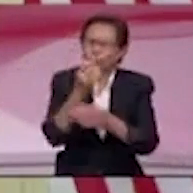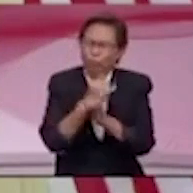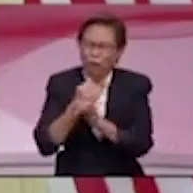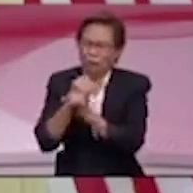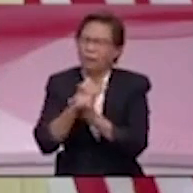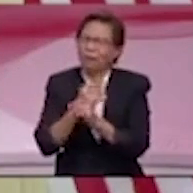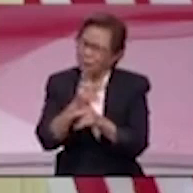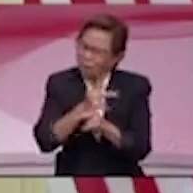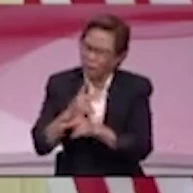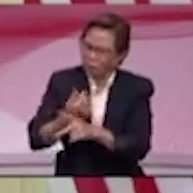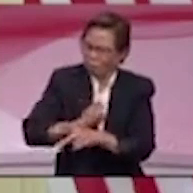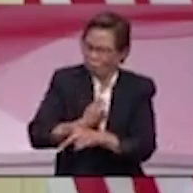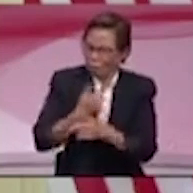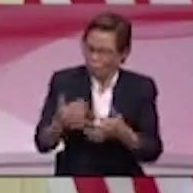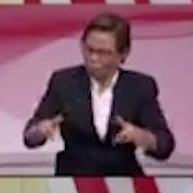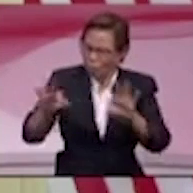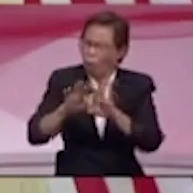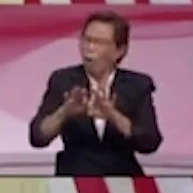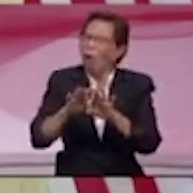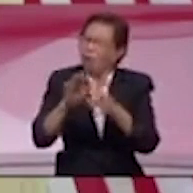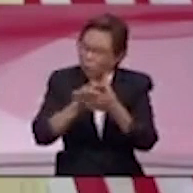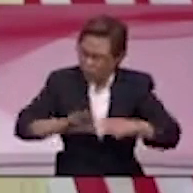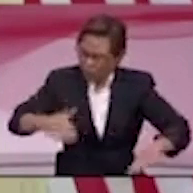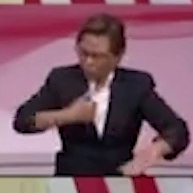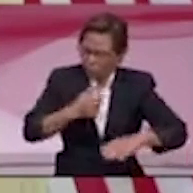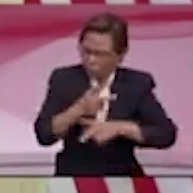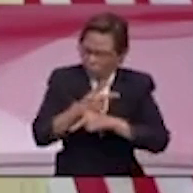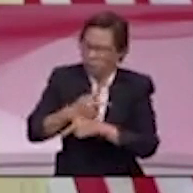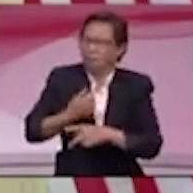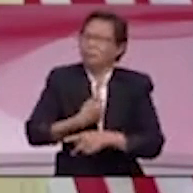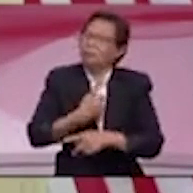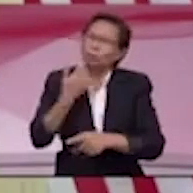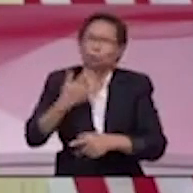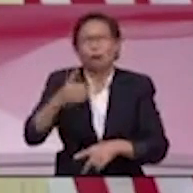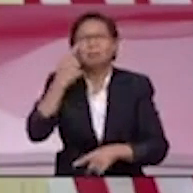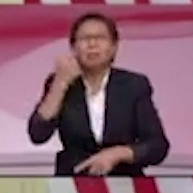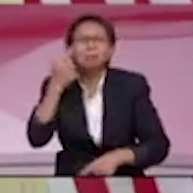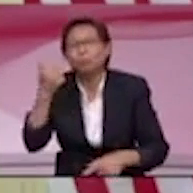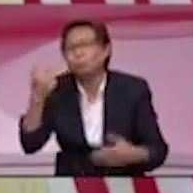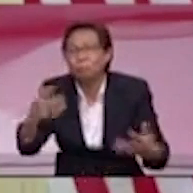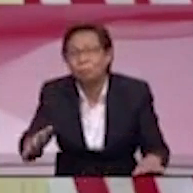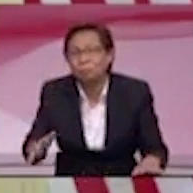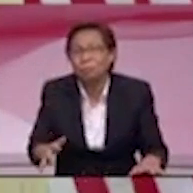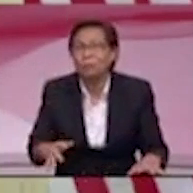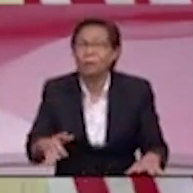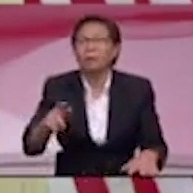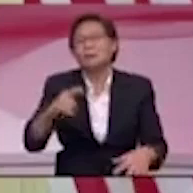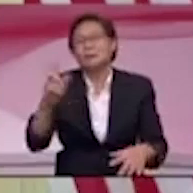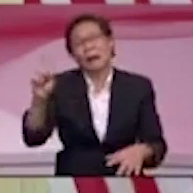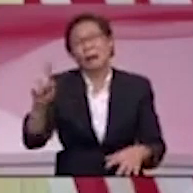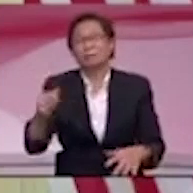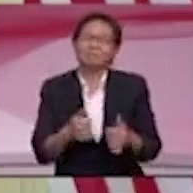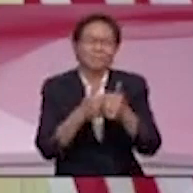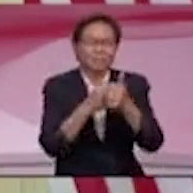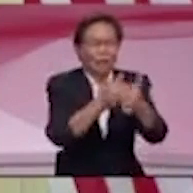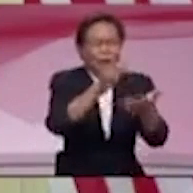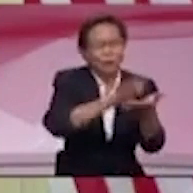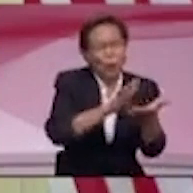Mereka patut jaga keselamatan diri. Jangan hanya kerana nak patuh di dalam sekolah,